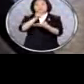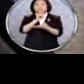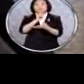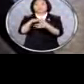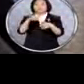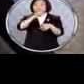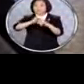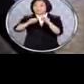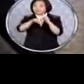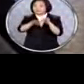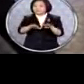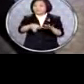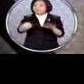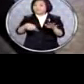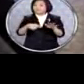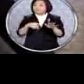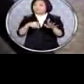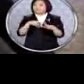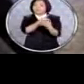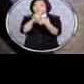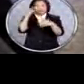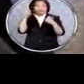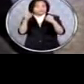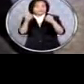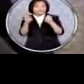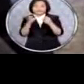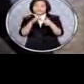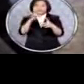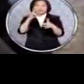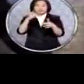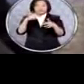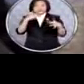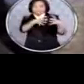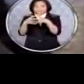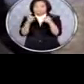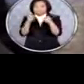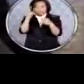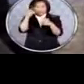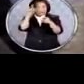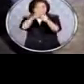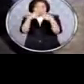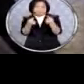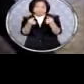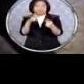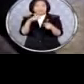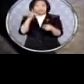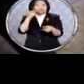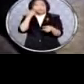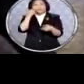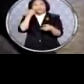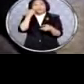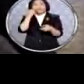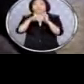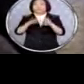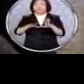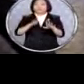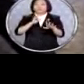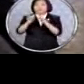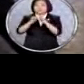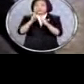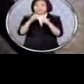的社会其实我们的共识凝聚其实是困难越来越小，因为我们是一个民主理性的社会。所